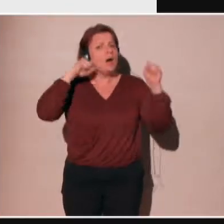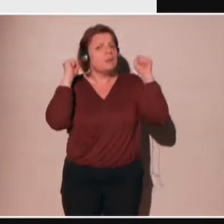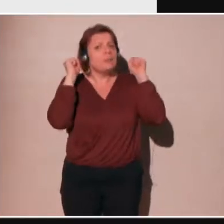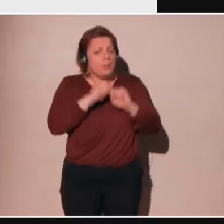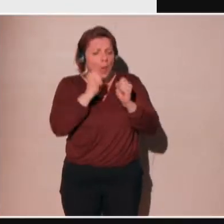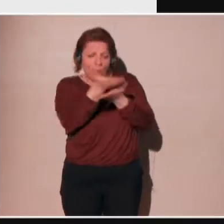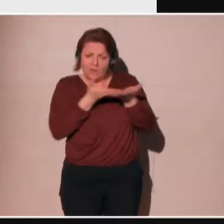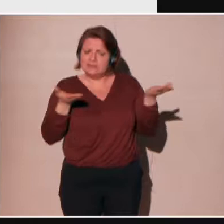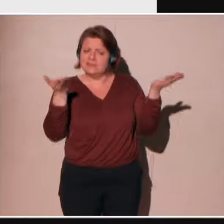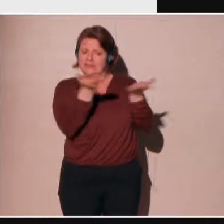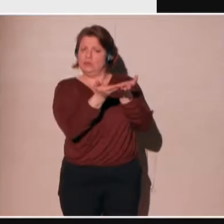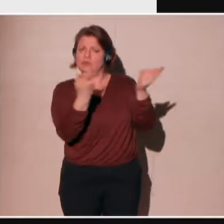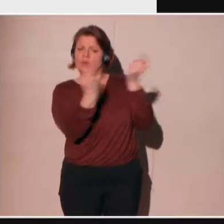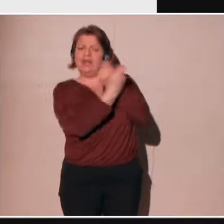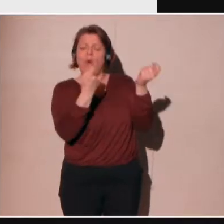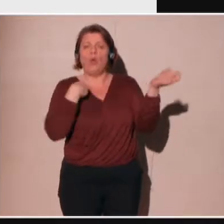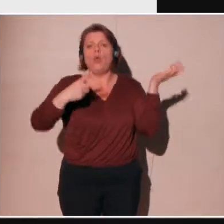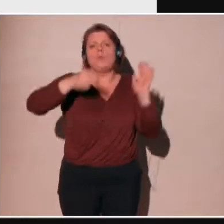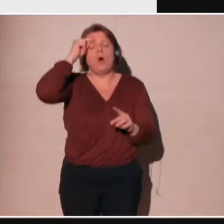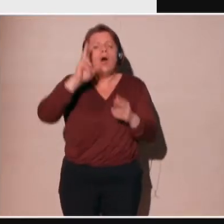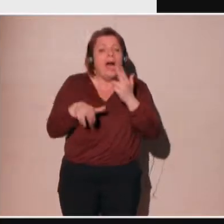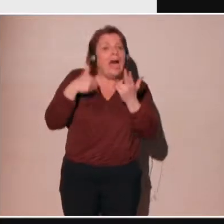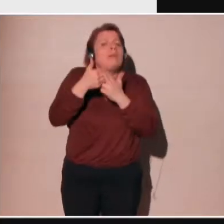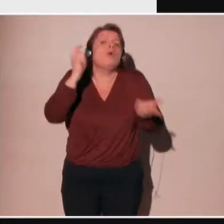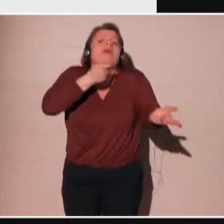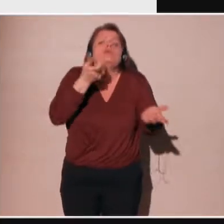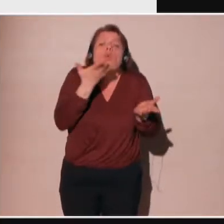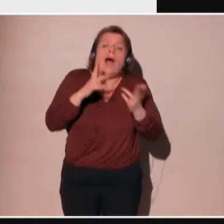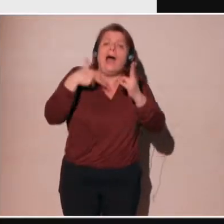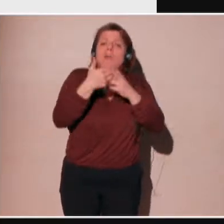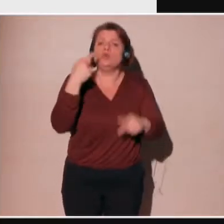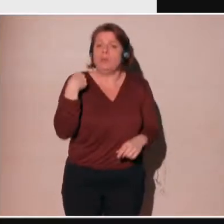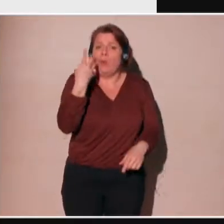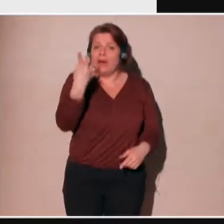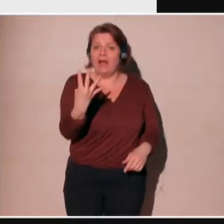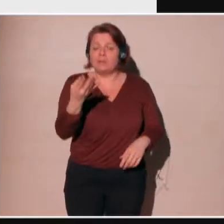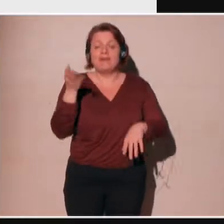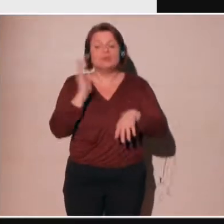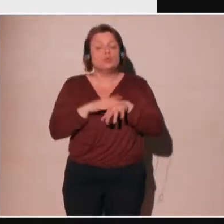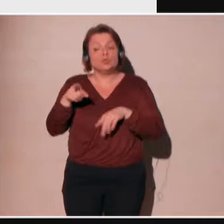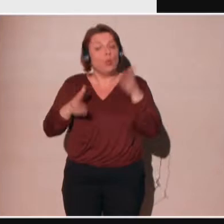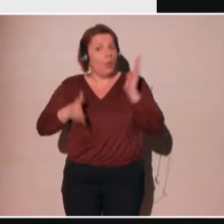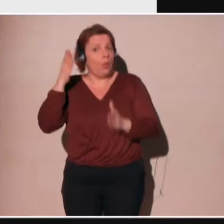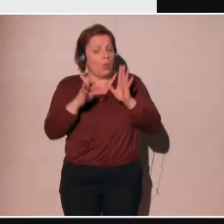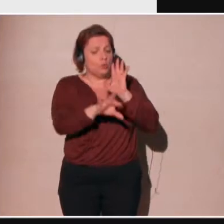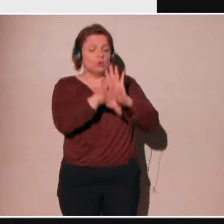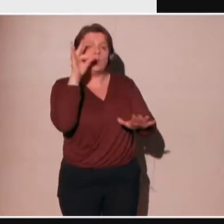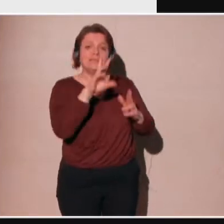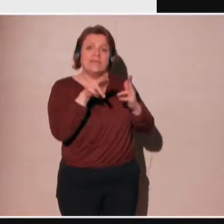la situation de ce dialogue, on répond évidemment la réponse 4. Mais le robot a choisi la réponse